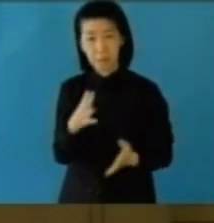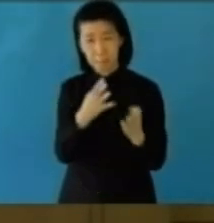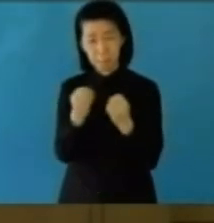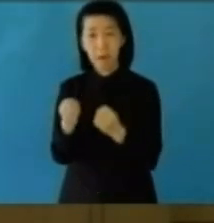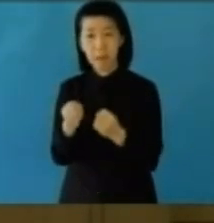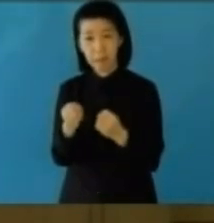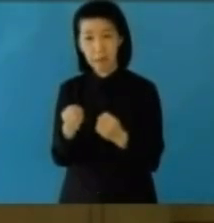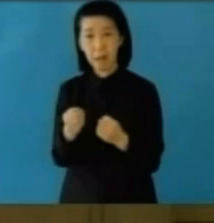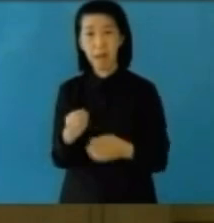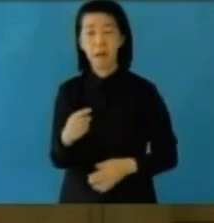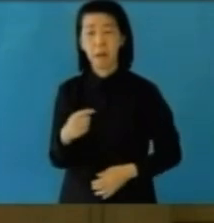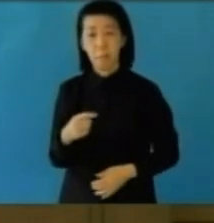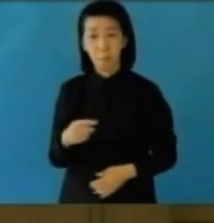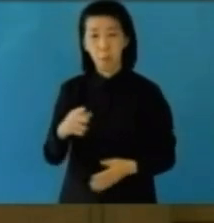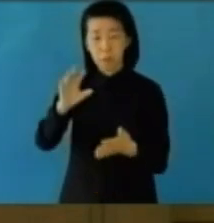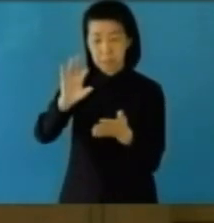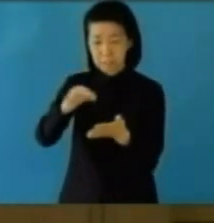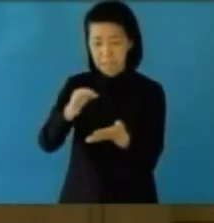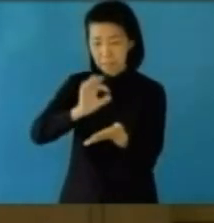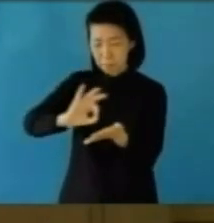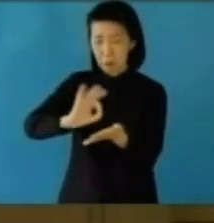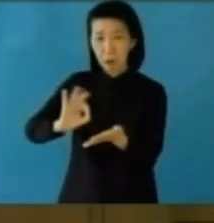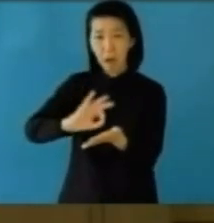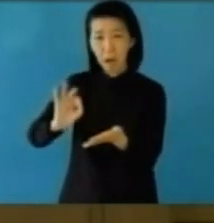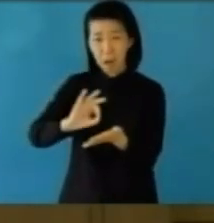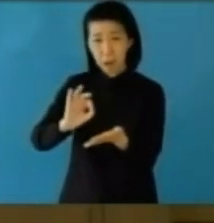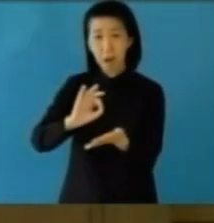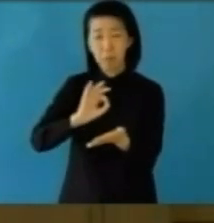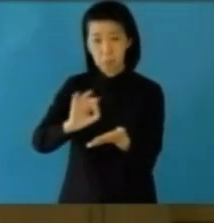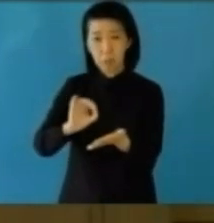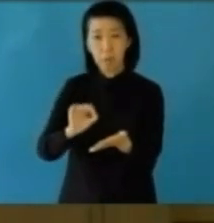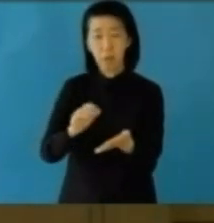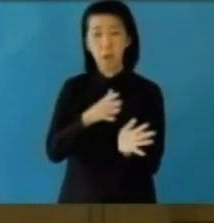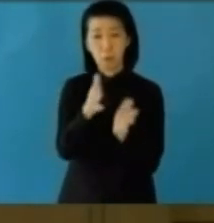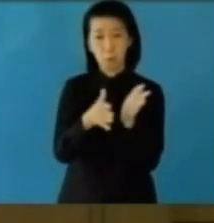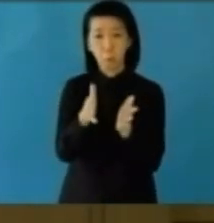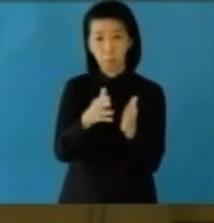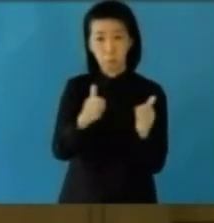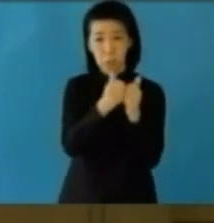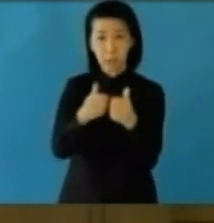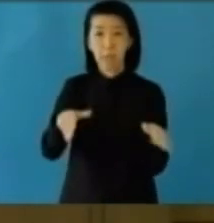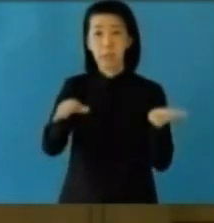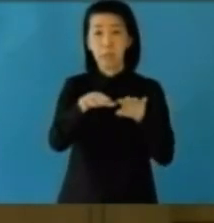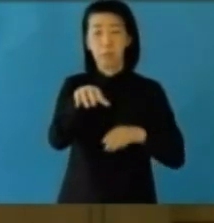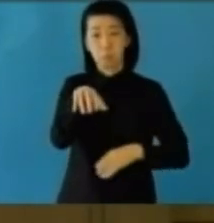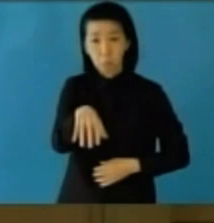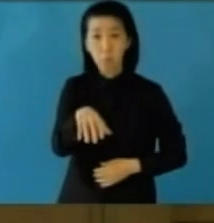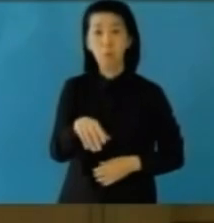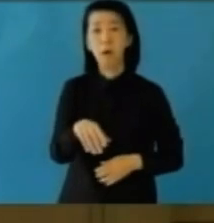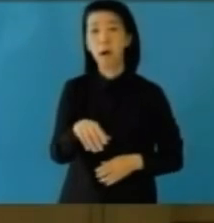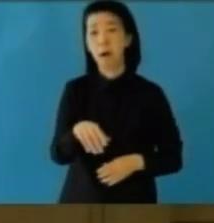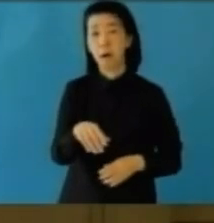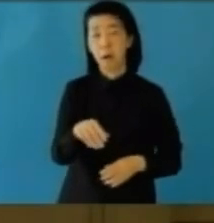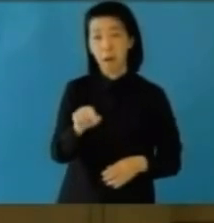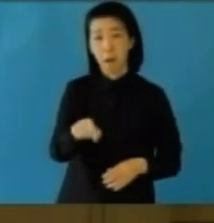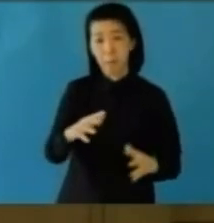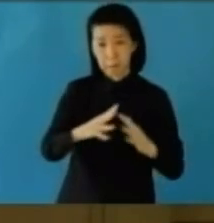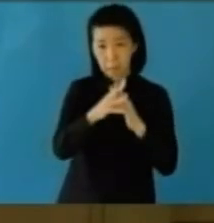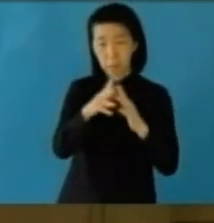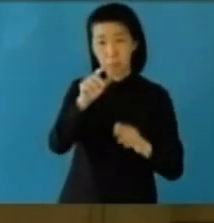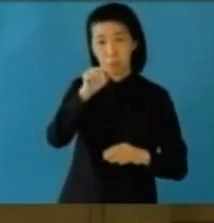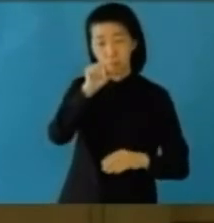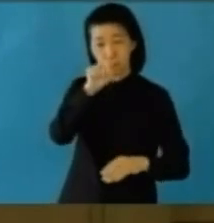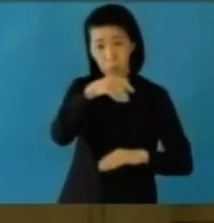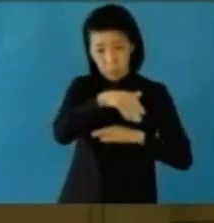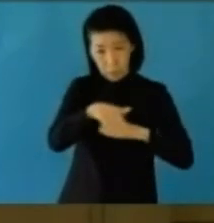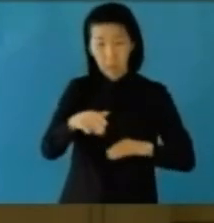んと、巨額の税金を投資されてまで、スポーツコンベンションセンターの整備は進めているのに、なんで子ども医療費窓口負担ゼロについては財源的に厳